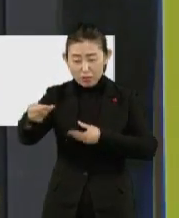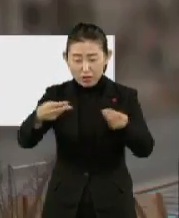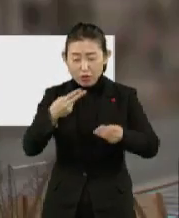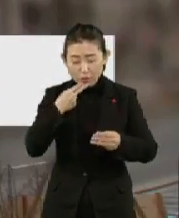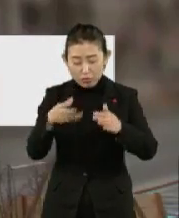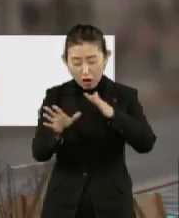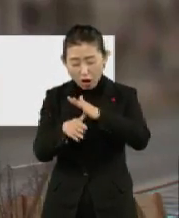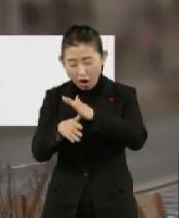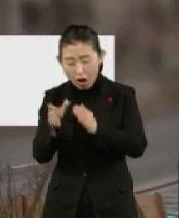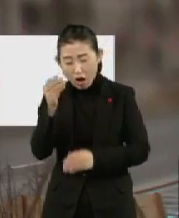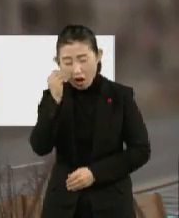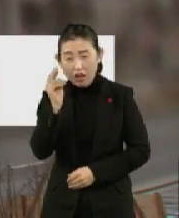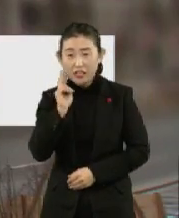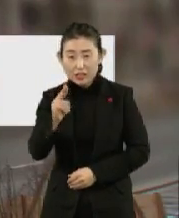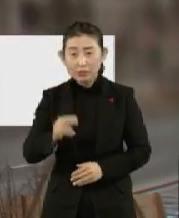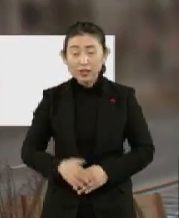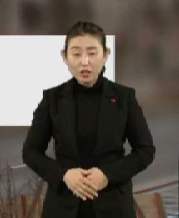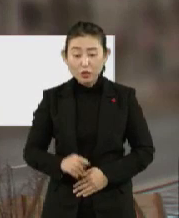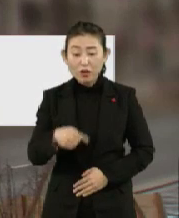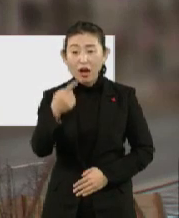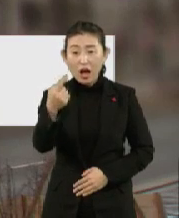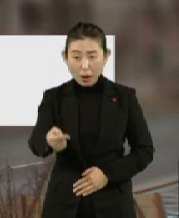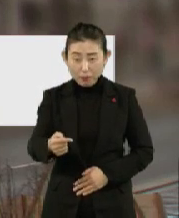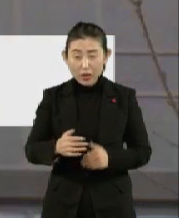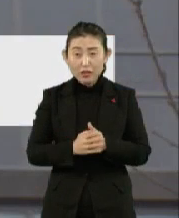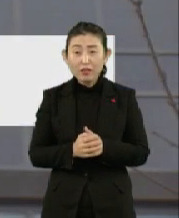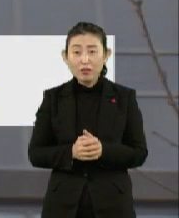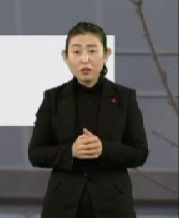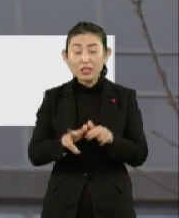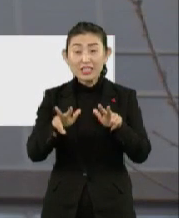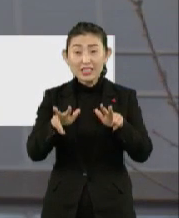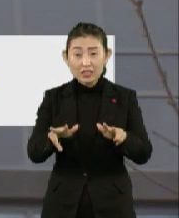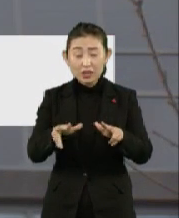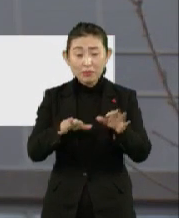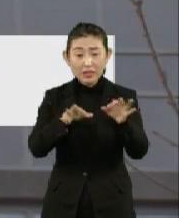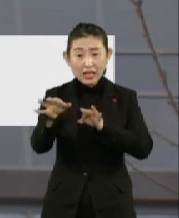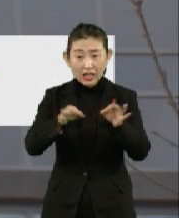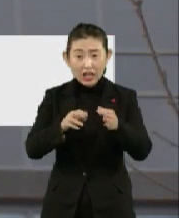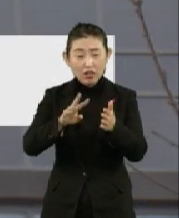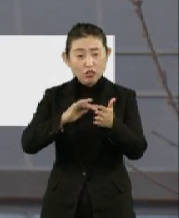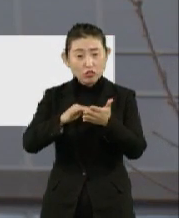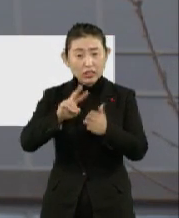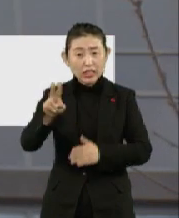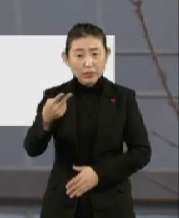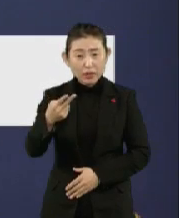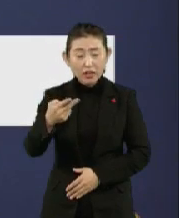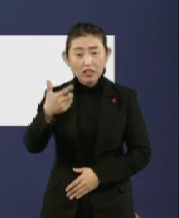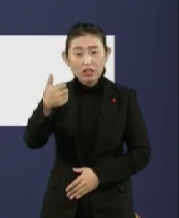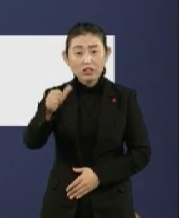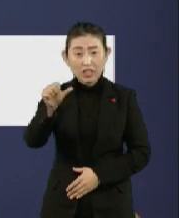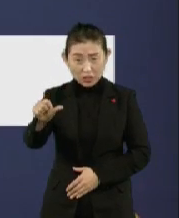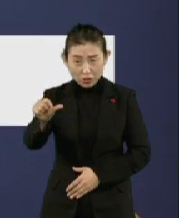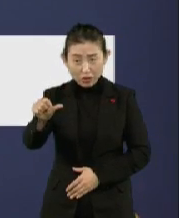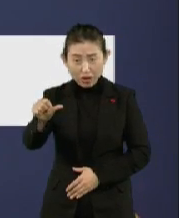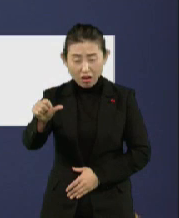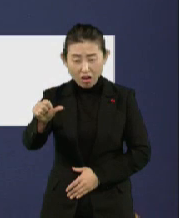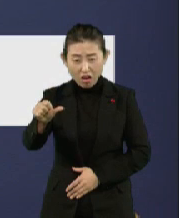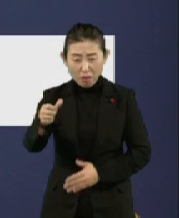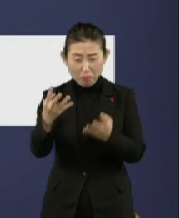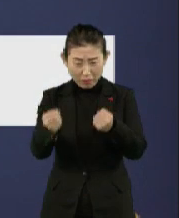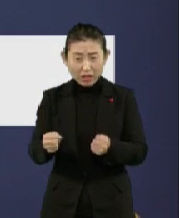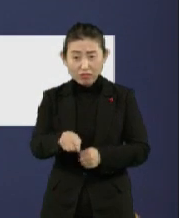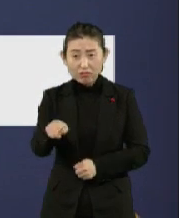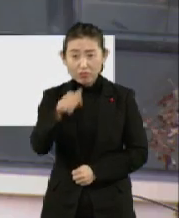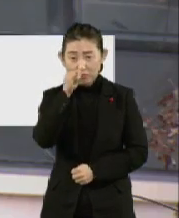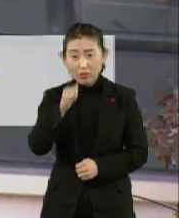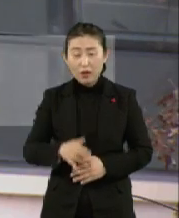수두룩합니다. 맞은편 주상복합 단지는 548가구에 상가는 285개, 2가구의 1개꼴에